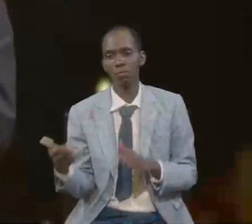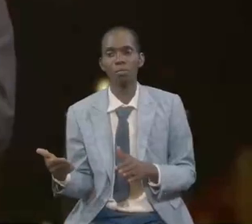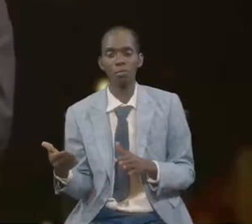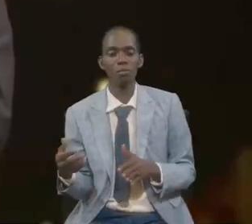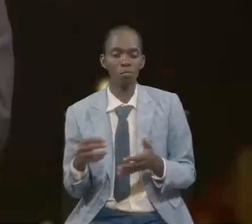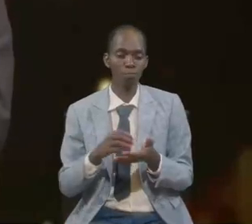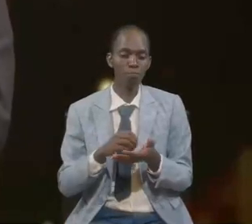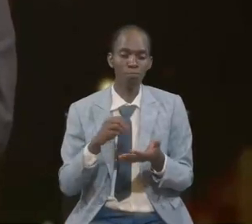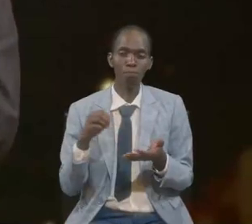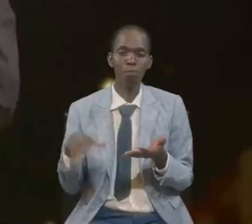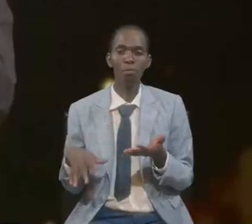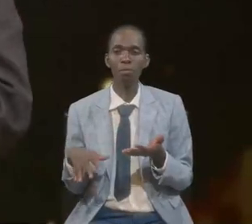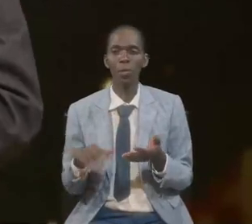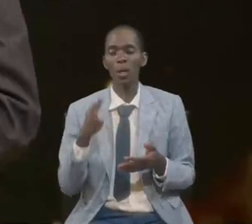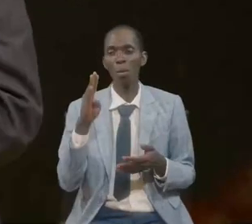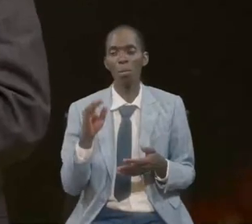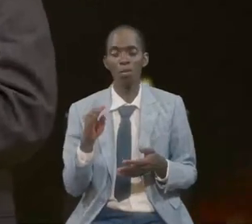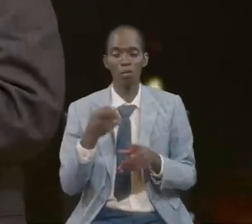déracinés. Verset